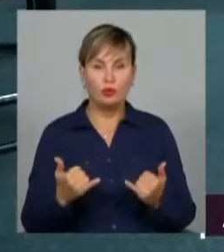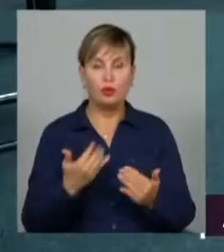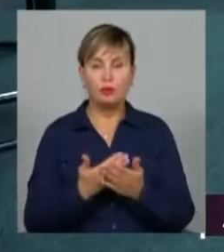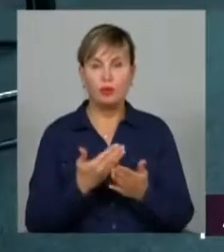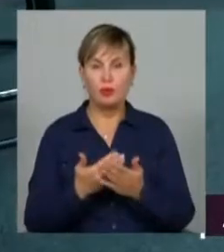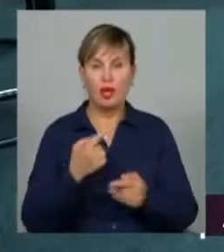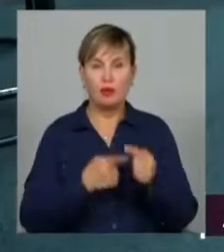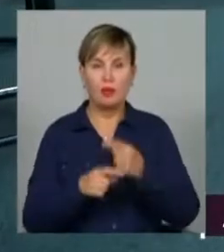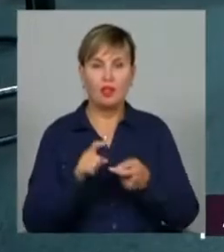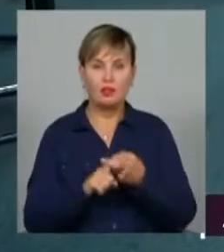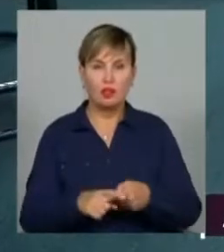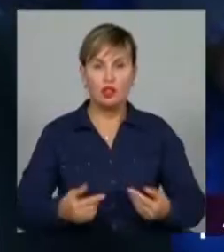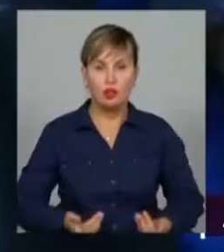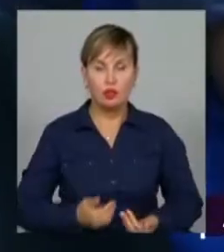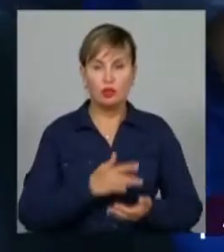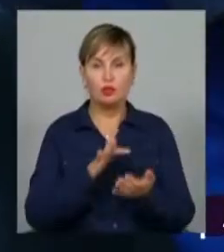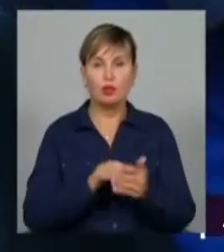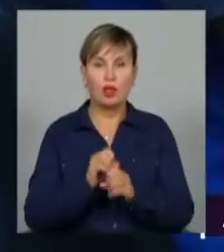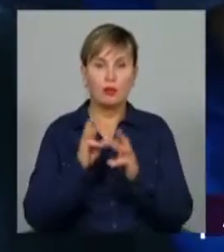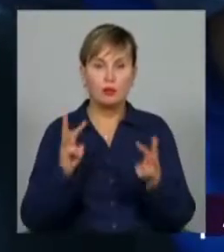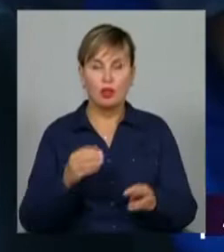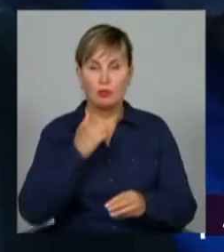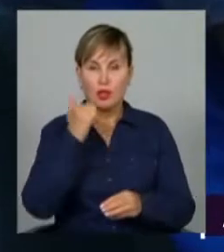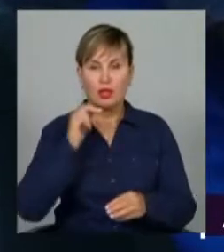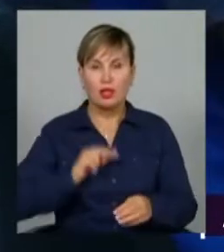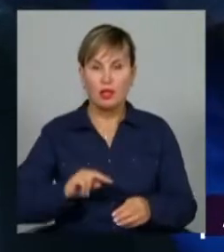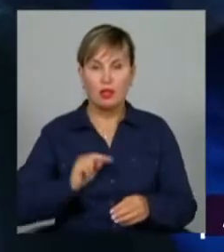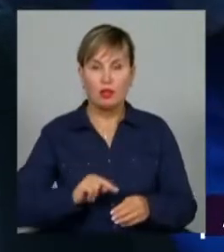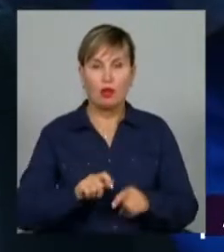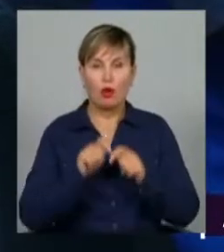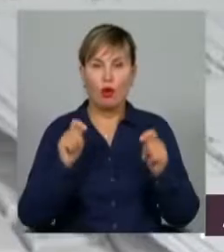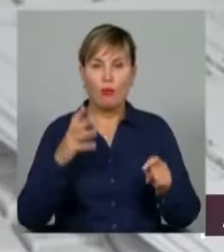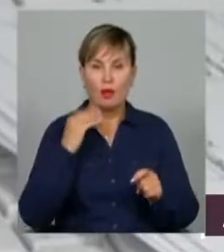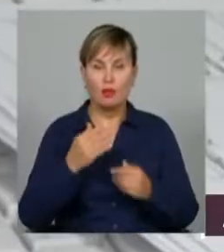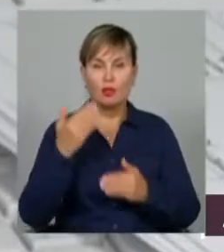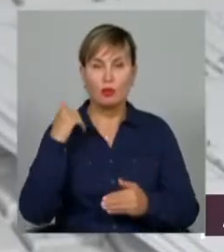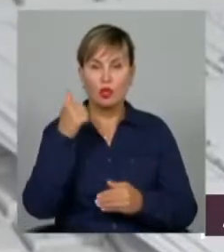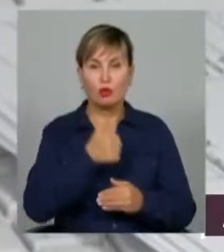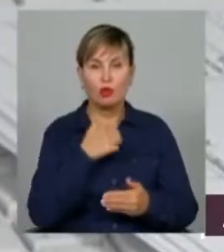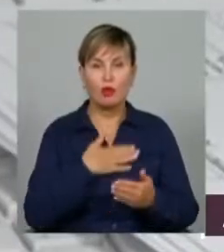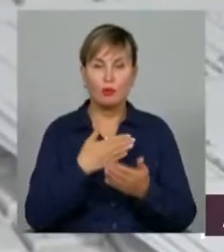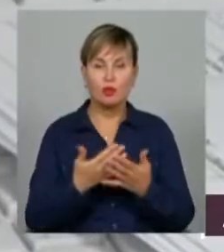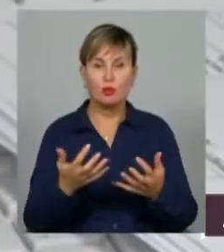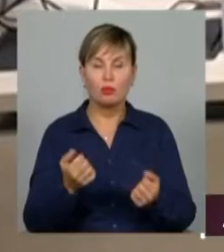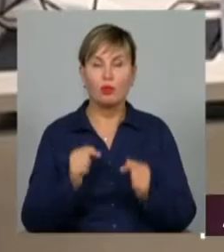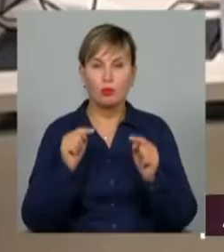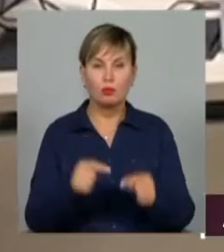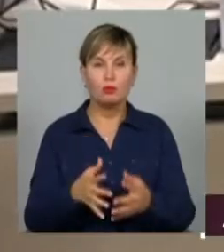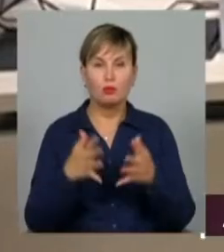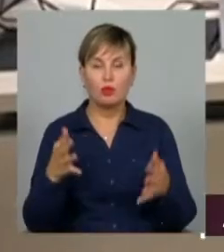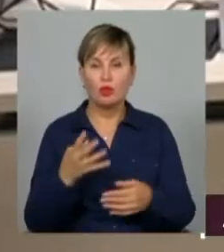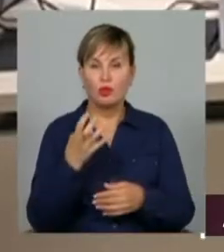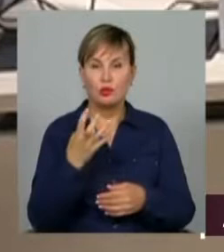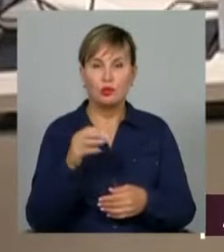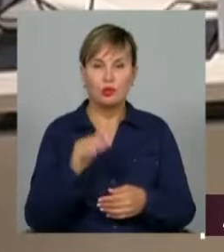примеру, обратная связь с жителями города обеспечивается благодаря работе Open Алматы. Прошлый год в общественную приемную поступило более